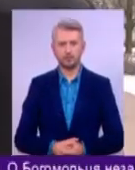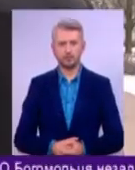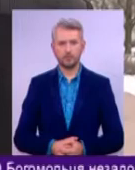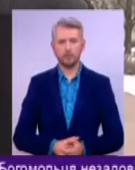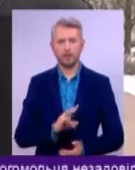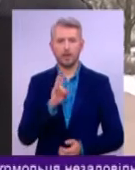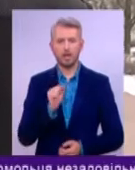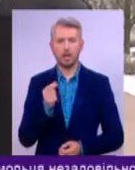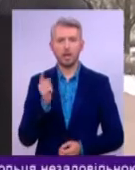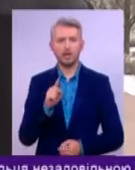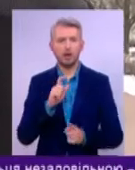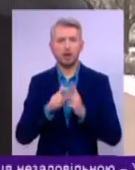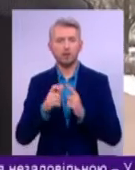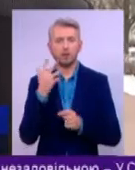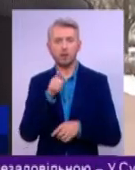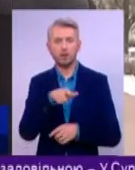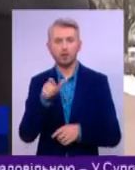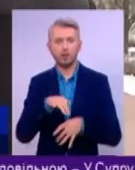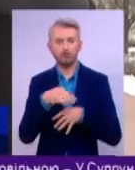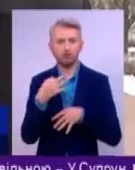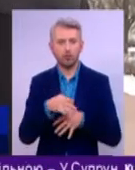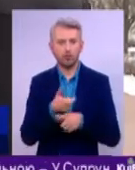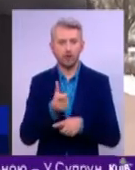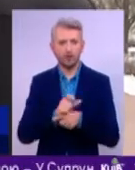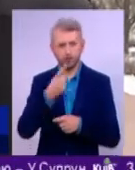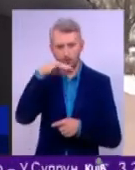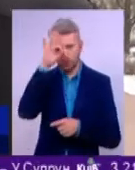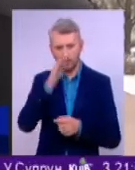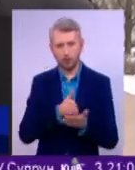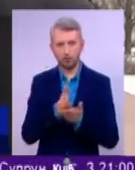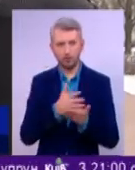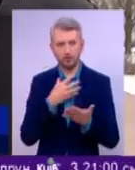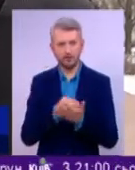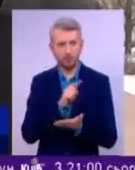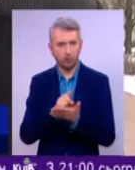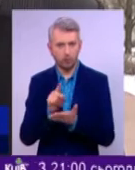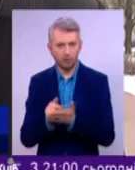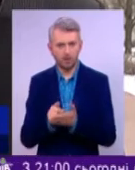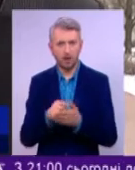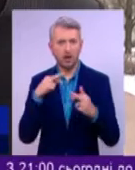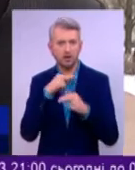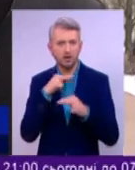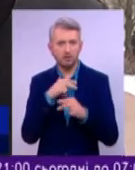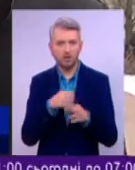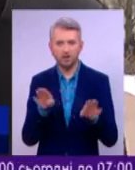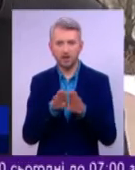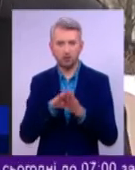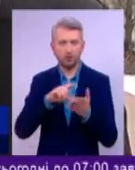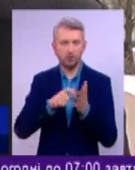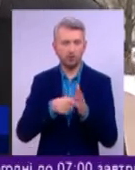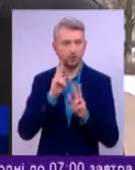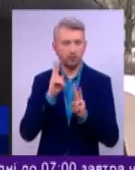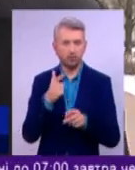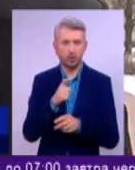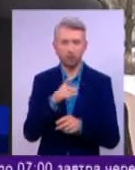На ті реакції, коли людей жорстоко перевищила поліція, службові свої обов'язки, травила в закритому приміщенні невідомим газом і було